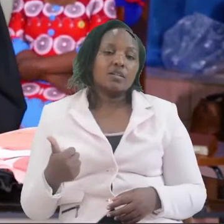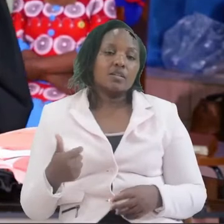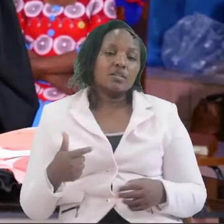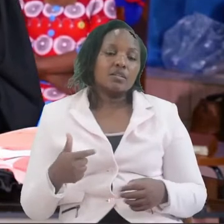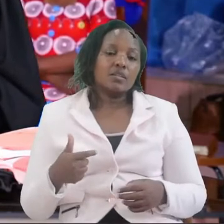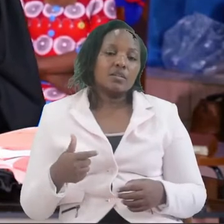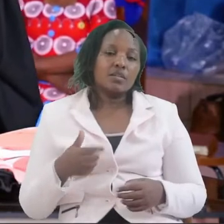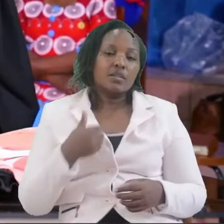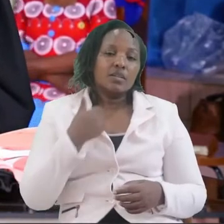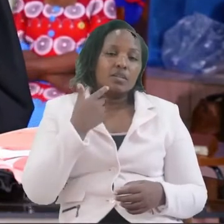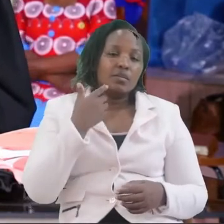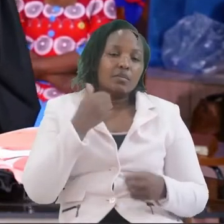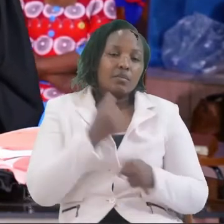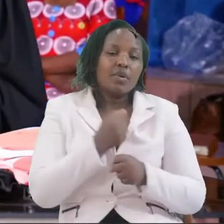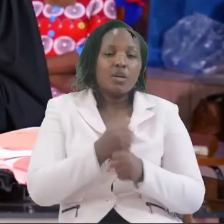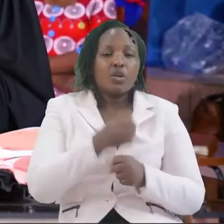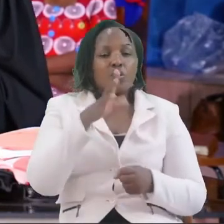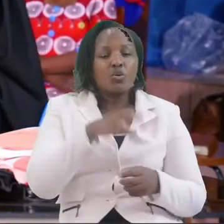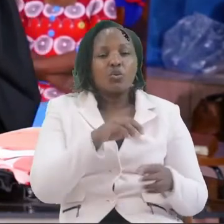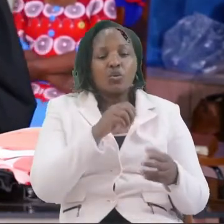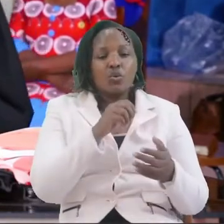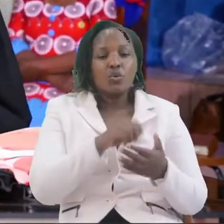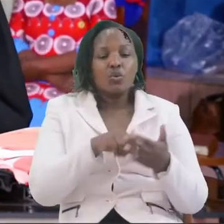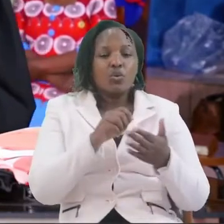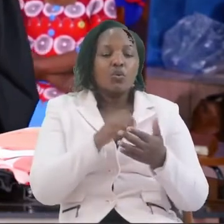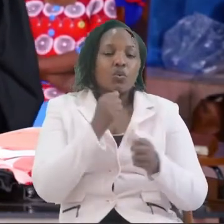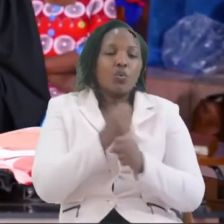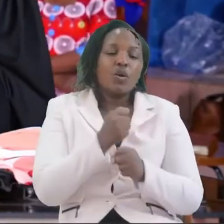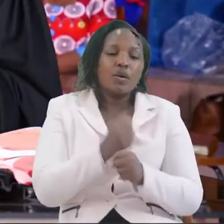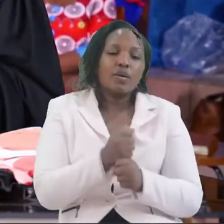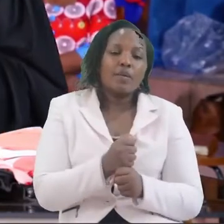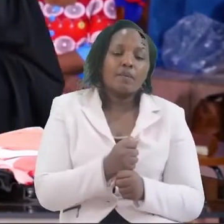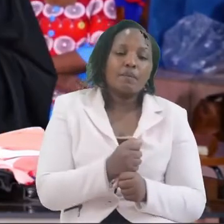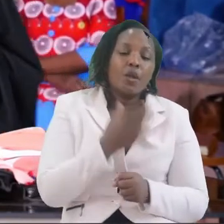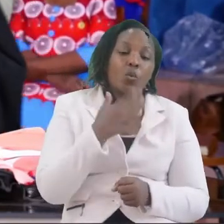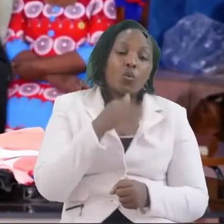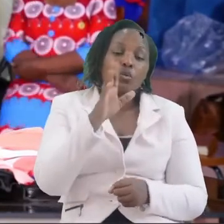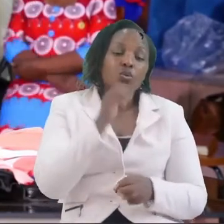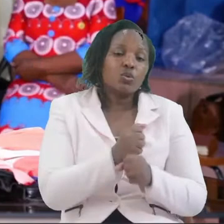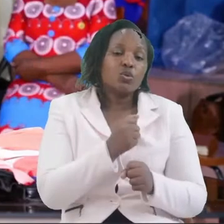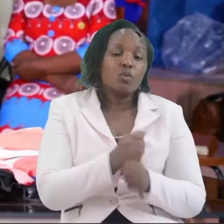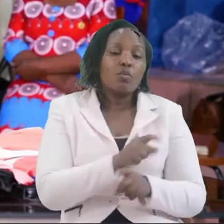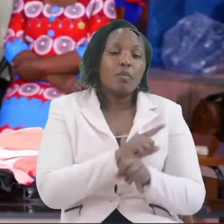kikazi, unafutwa kazi kwa sababu hawajaridhika na mahali wako, wanataka hiyo yako.